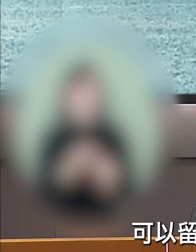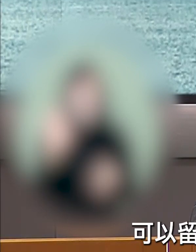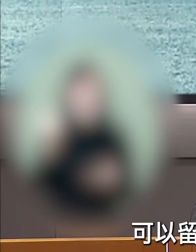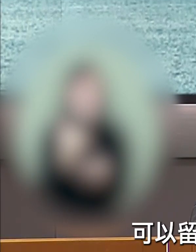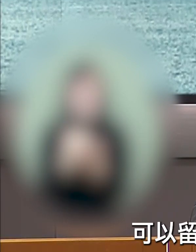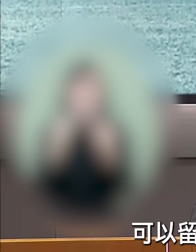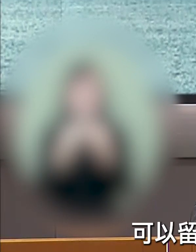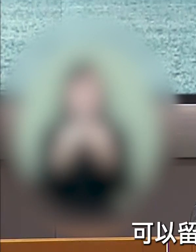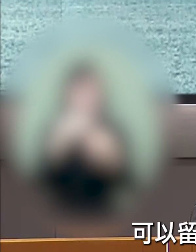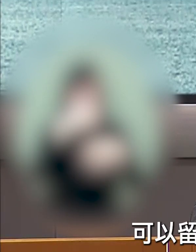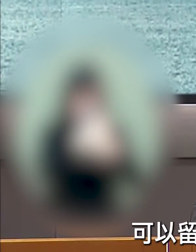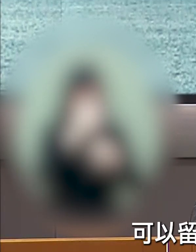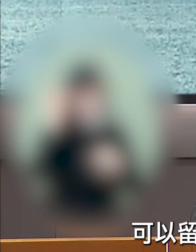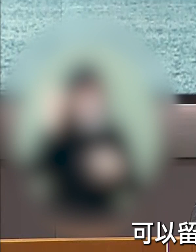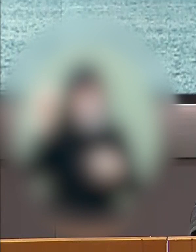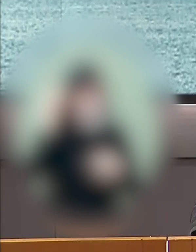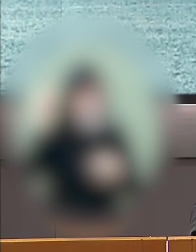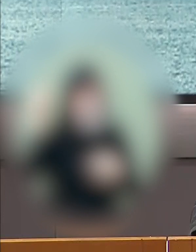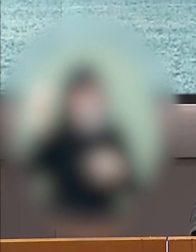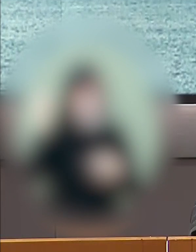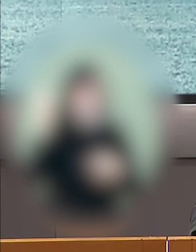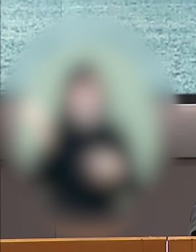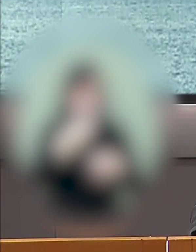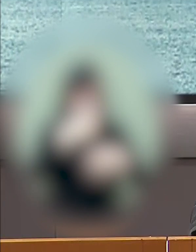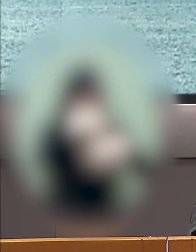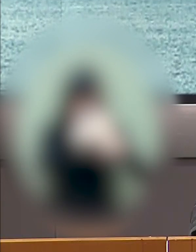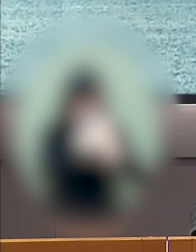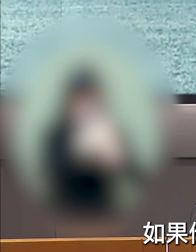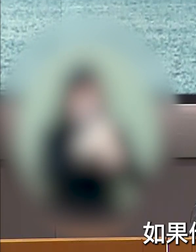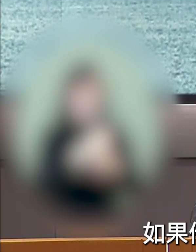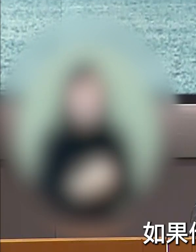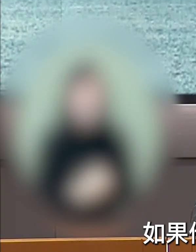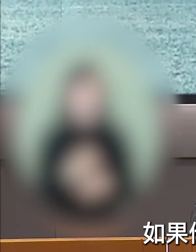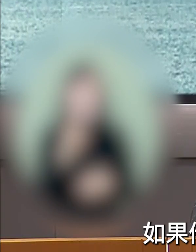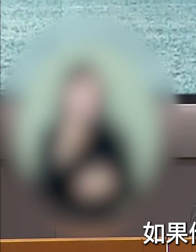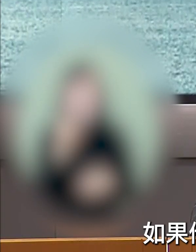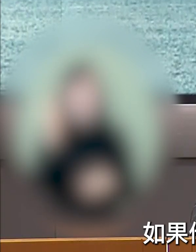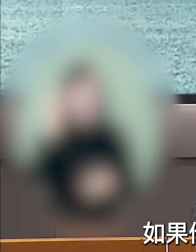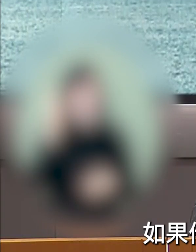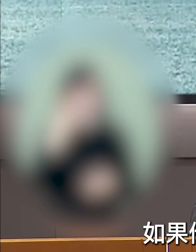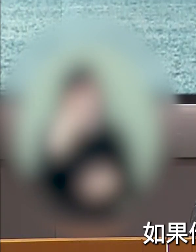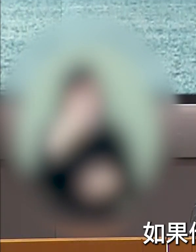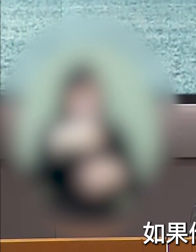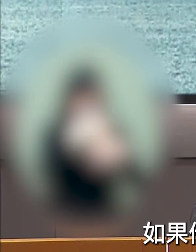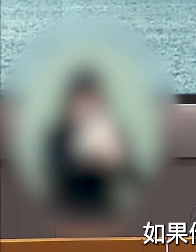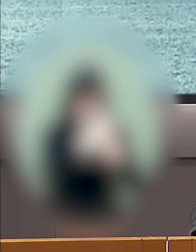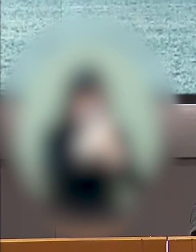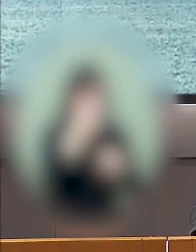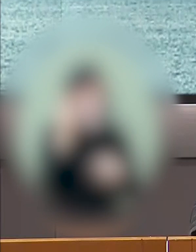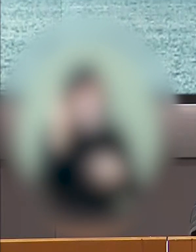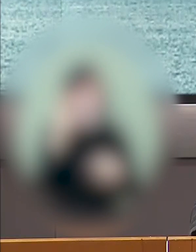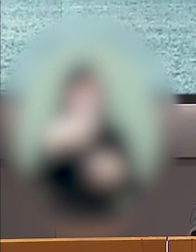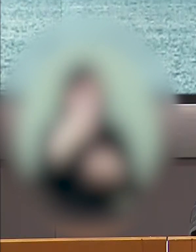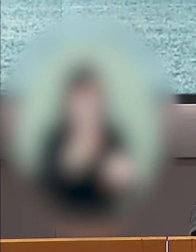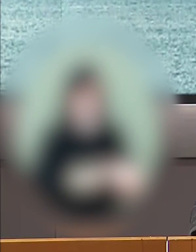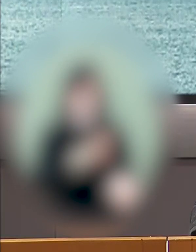留在家做檢疫的第6和第7日進行一個快速檢測。如果他們在兩次的快速檢測的兩日已經拿到